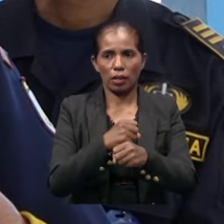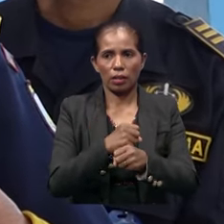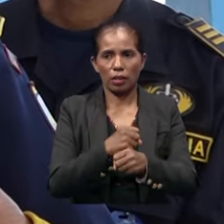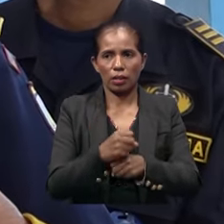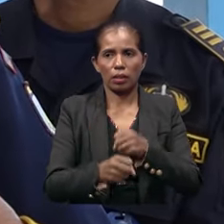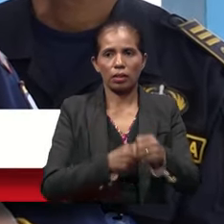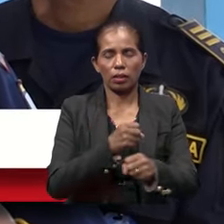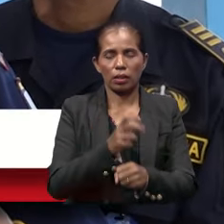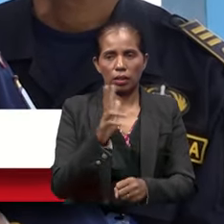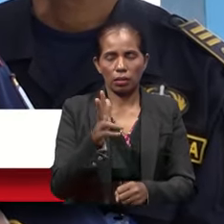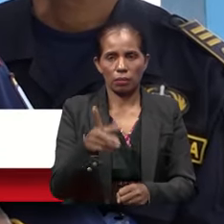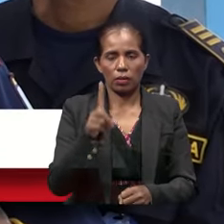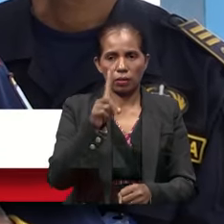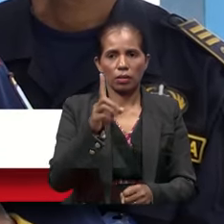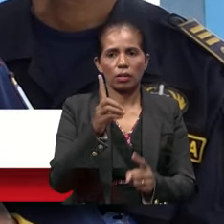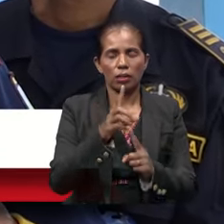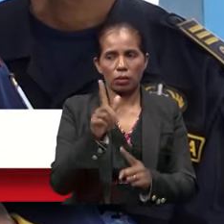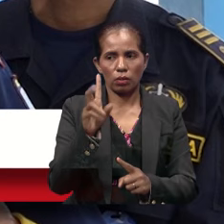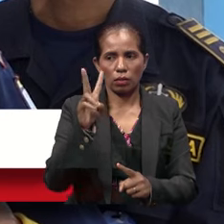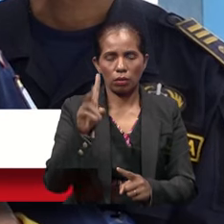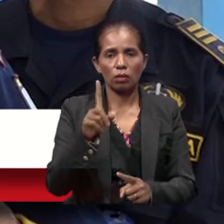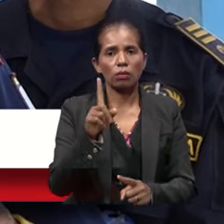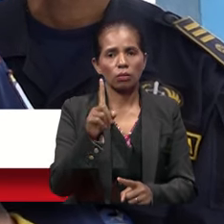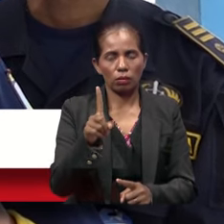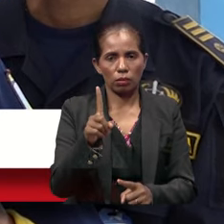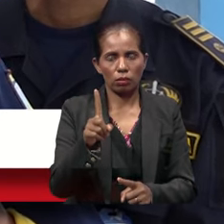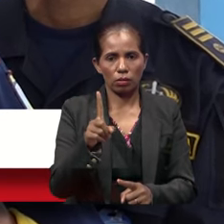dia 31 ou dia 1, loron ananobu ninian,